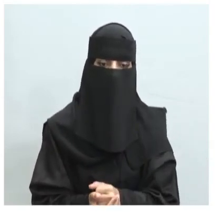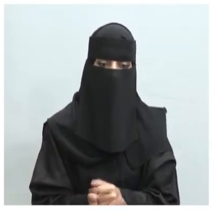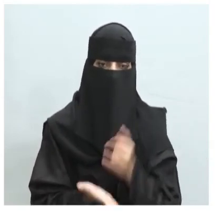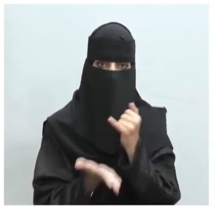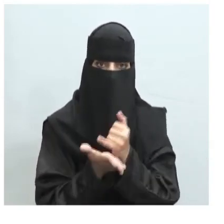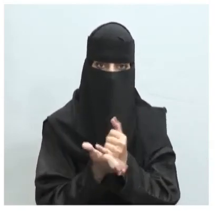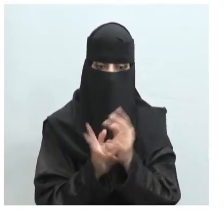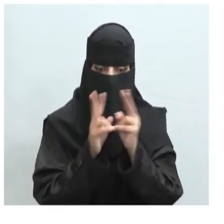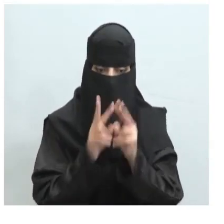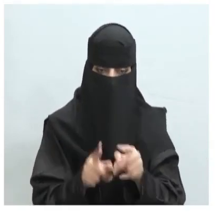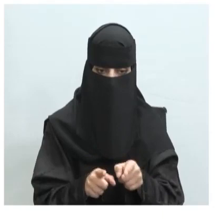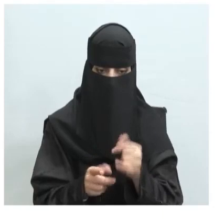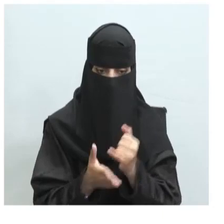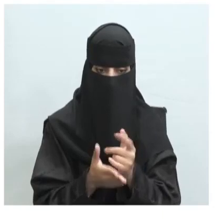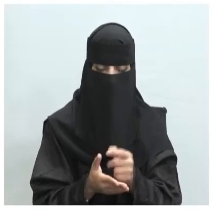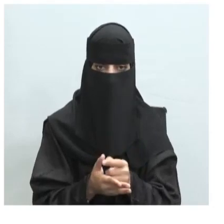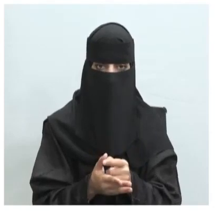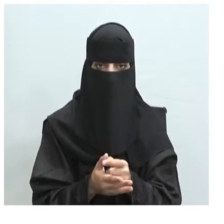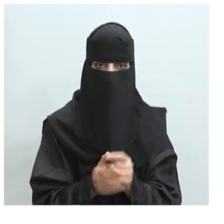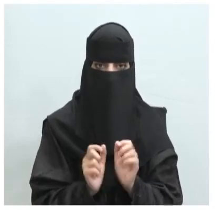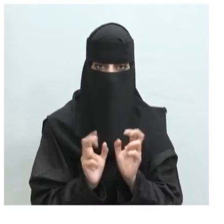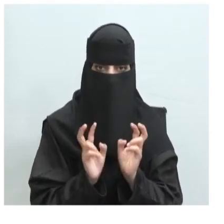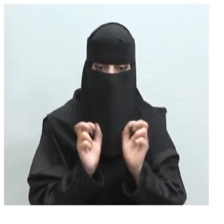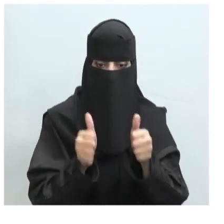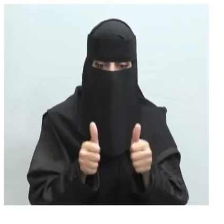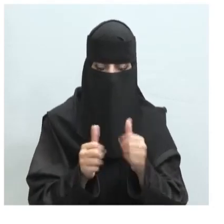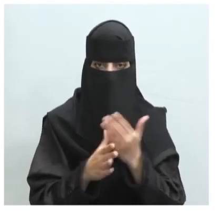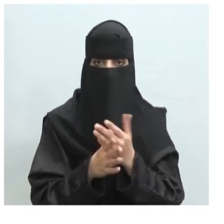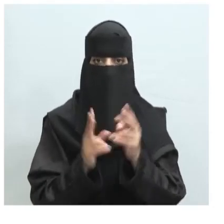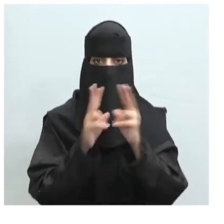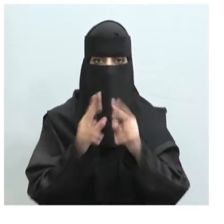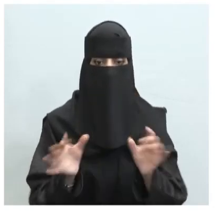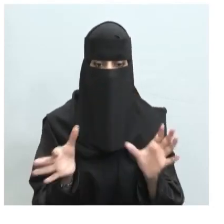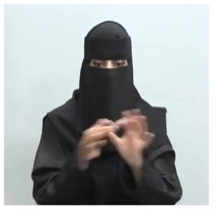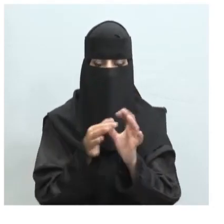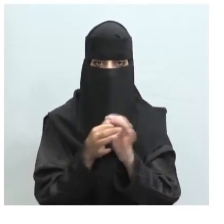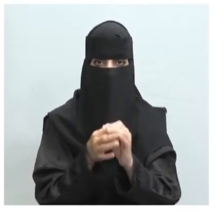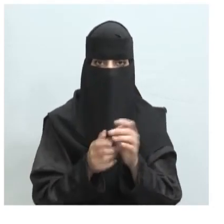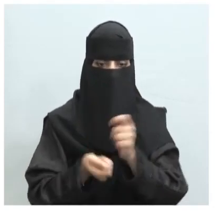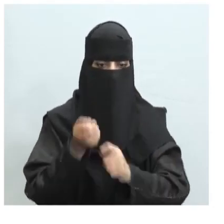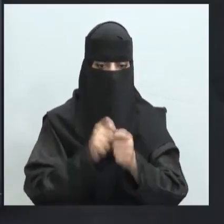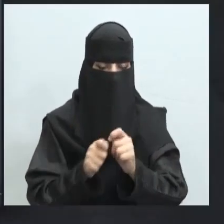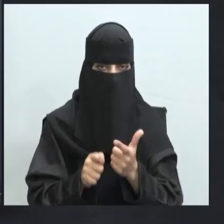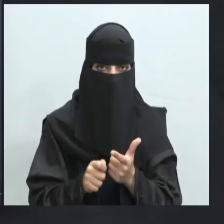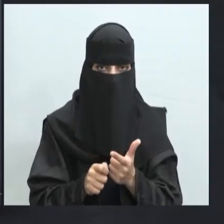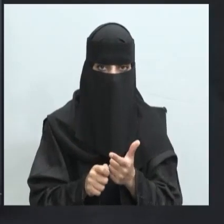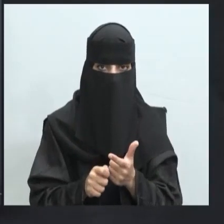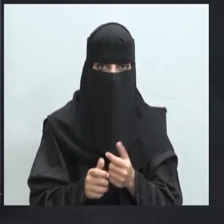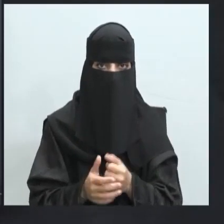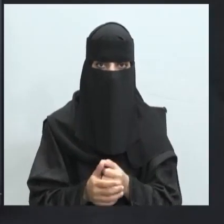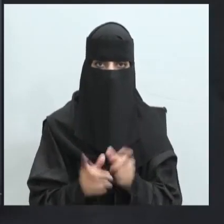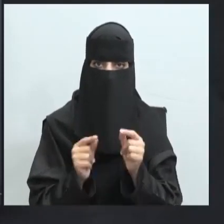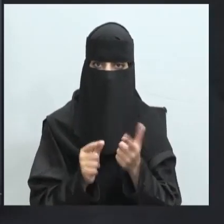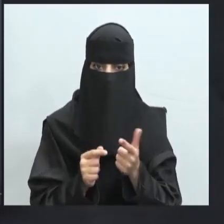مصدر لذلك التيار الكهربائي ومقاومه واسلاك توصيل اذا ما هي مكونات الدائره الكهربائيه